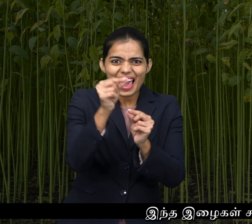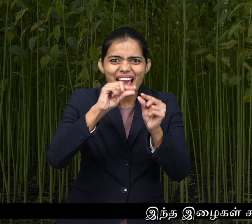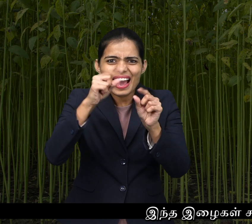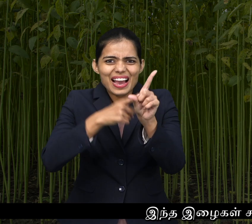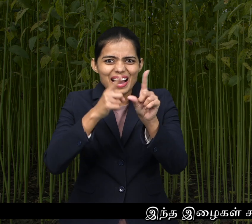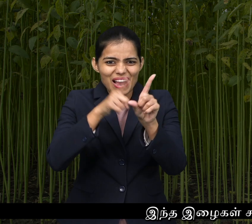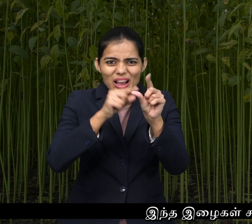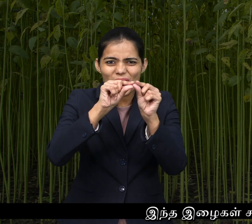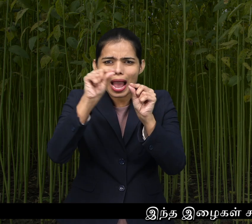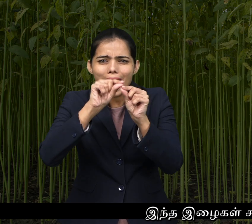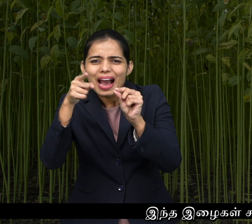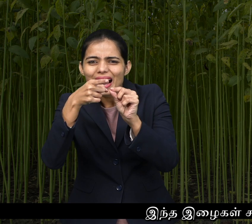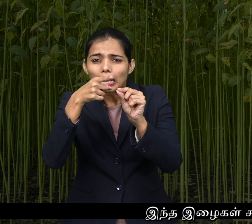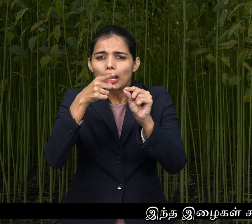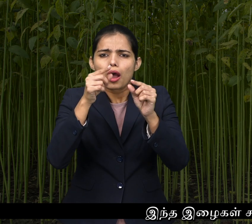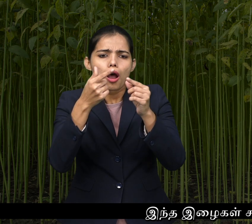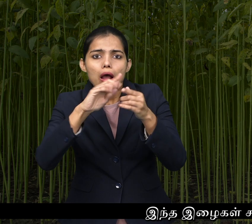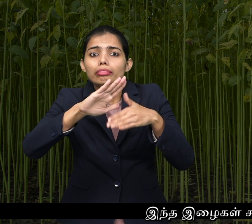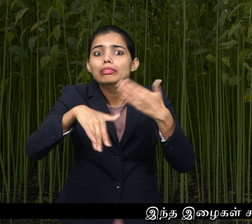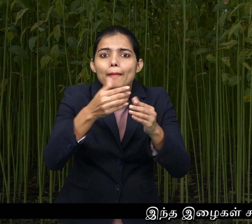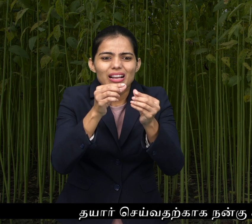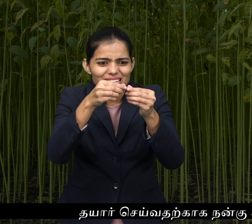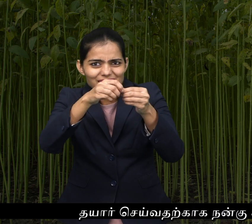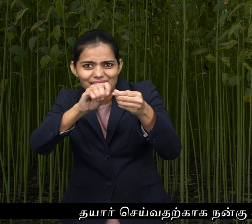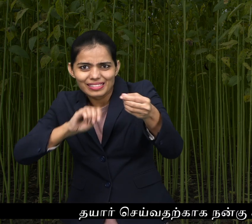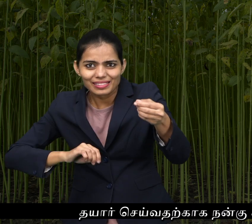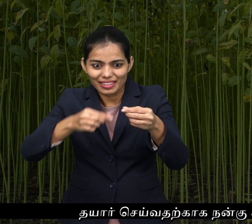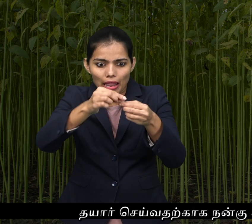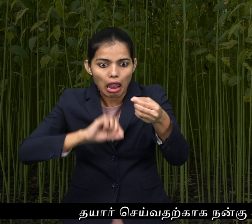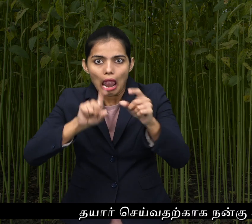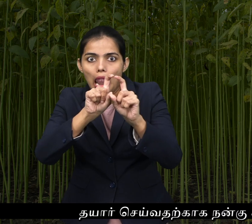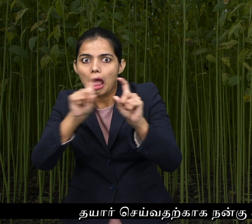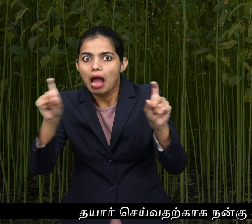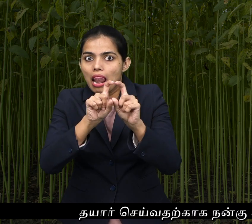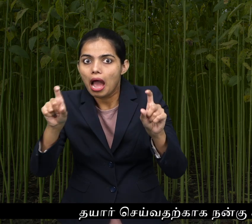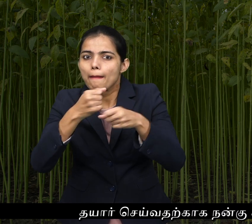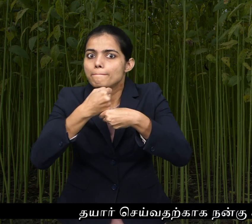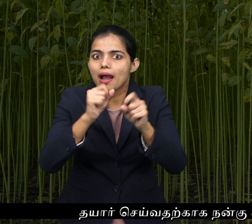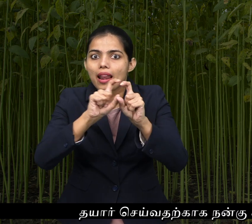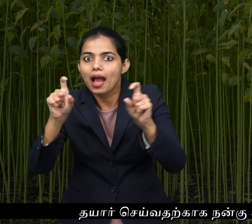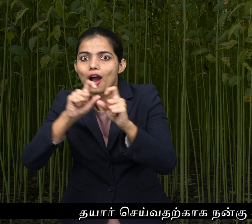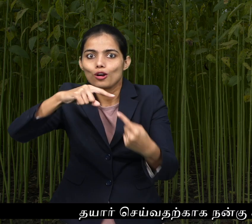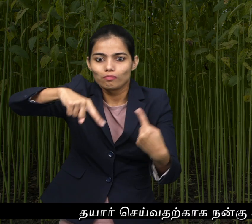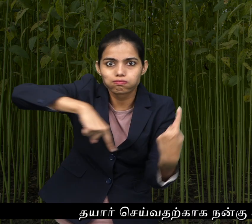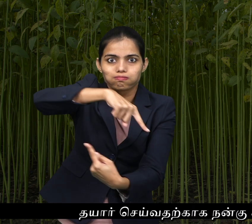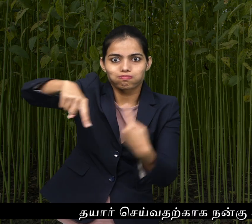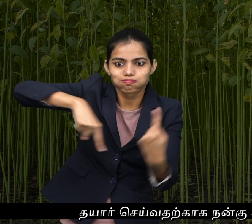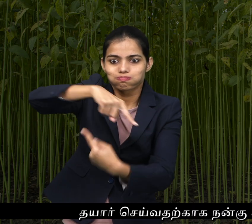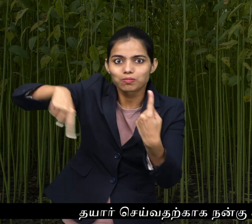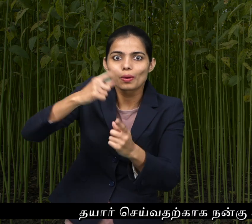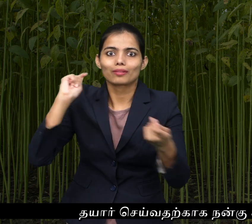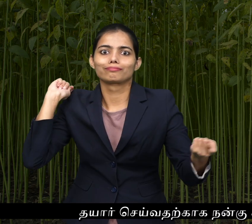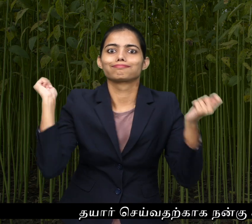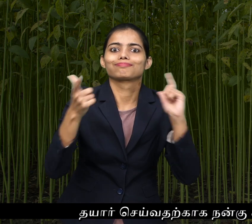இந்த இலைகள் சணல் நூலாக சுழற்றுவதற்கு தயார் செய்வதற்காக நன்கு சீவப்பட்டு சுத்தம்